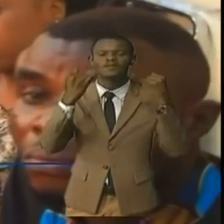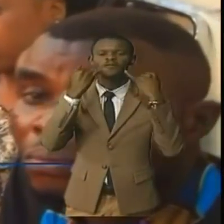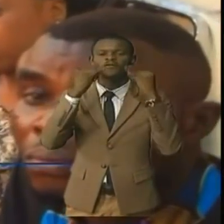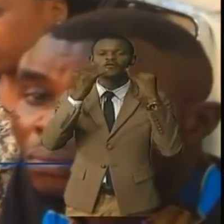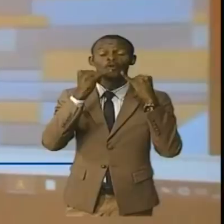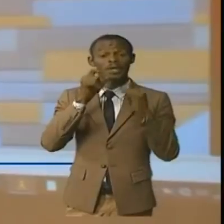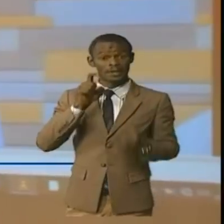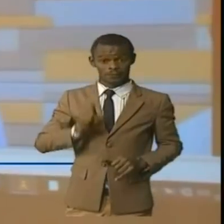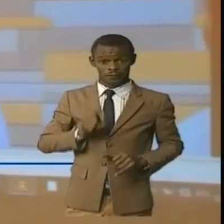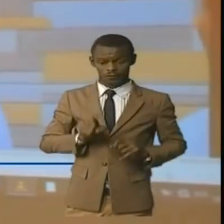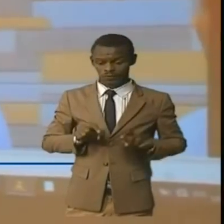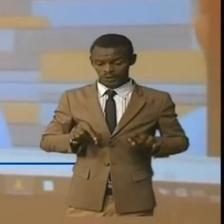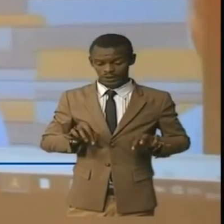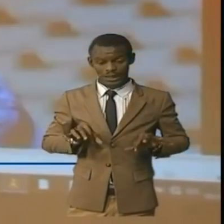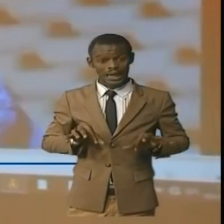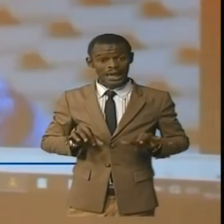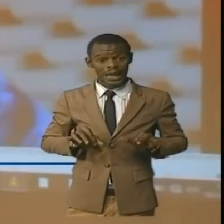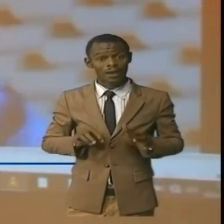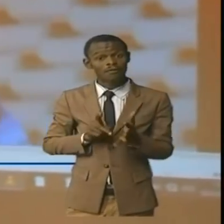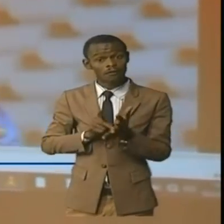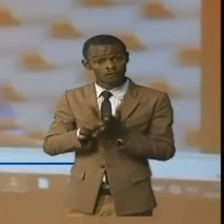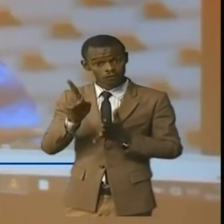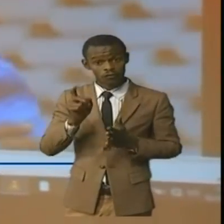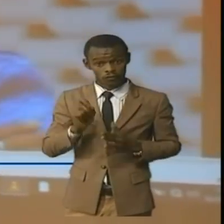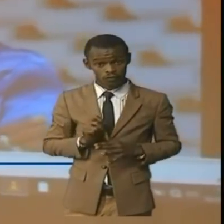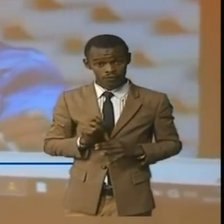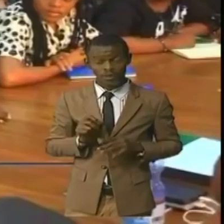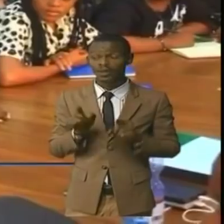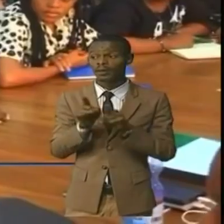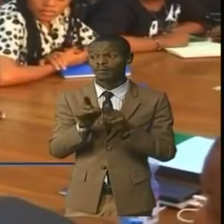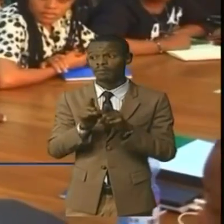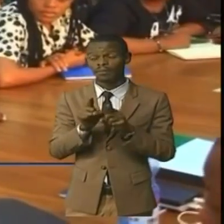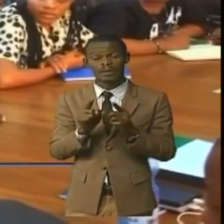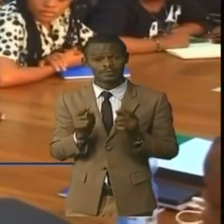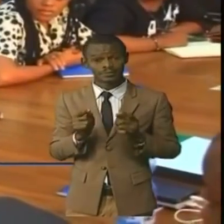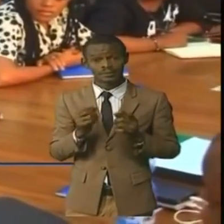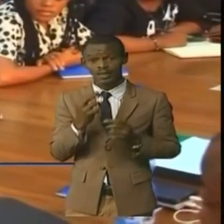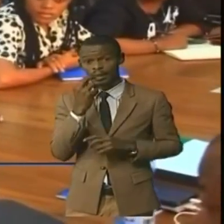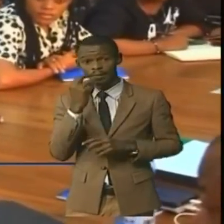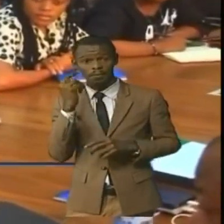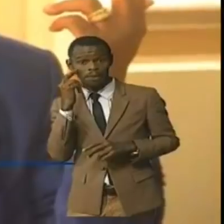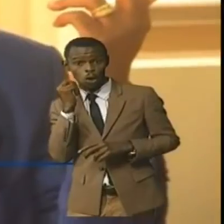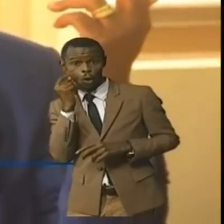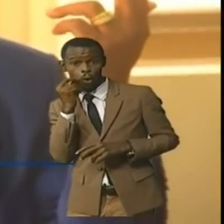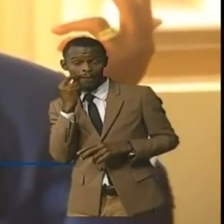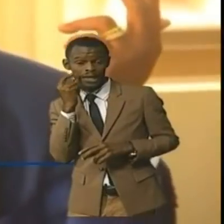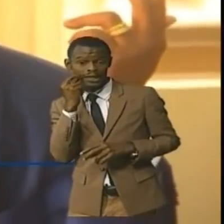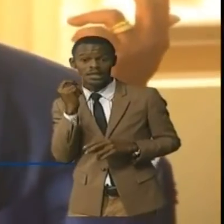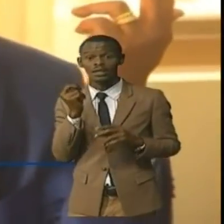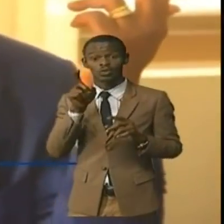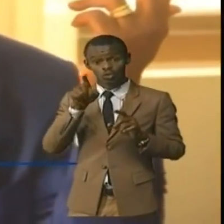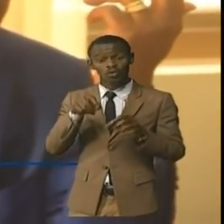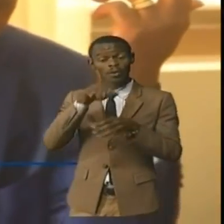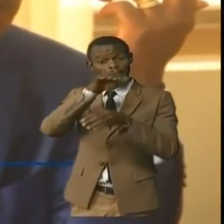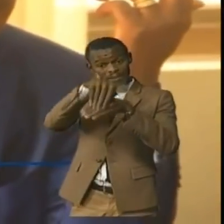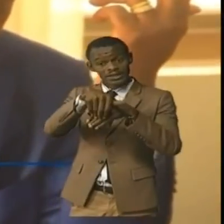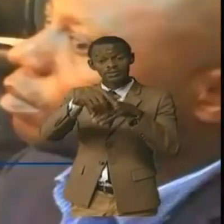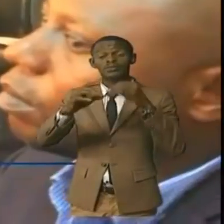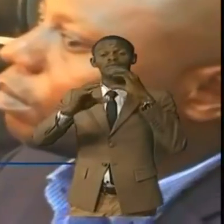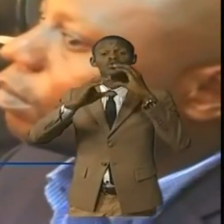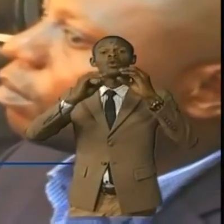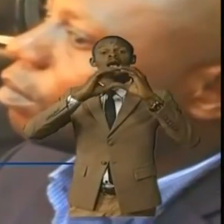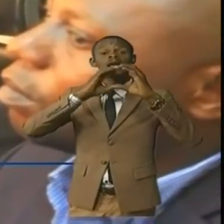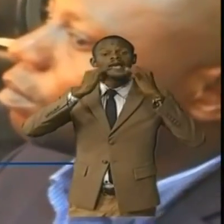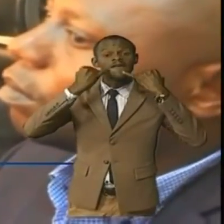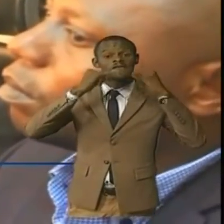médias, c'est le tour de ces artistes comédiens d'échanger avec le directeur général de la DGK. Félicien Kouloutantoula a signifié à